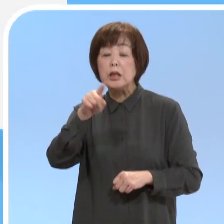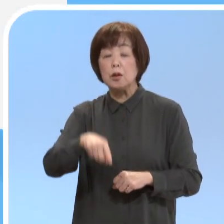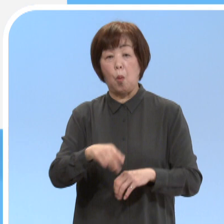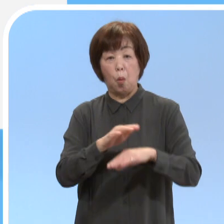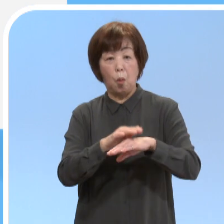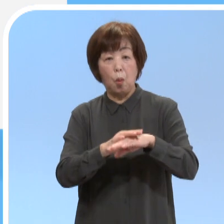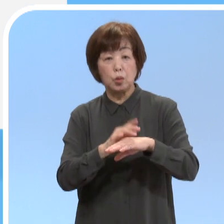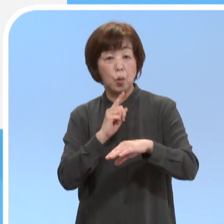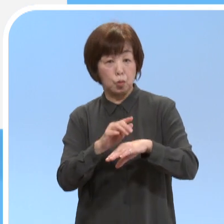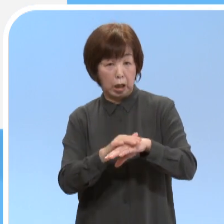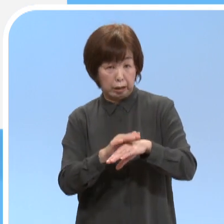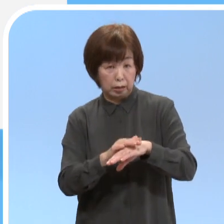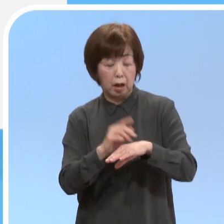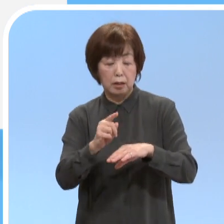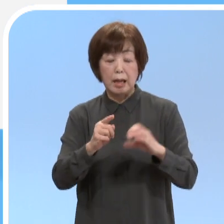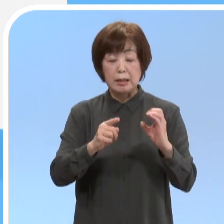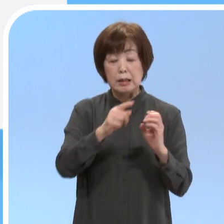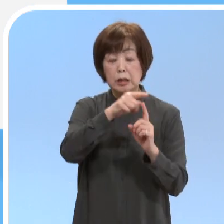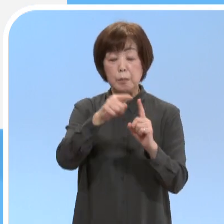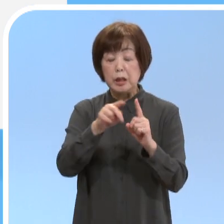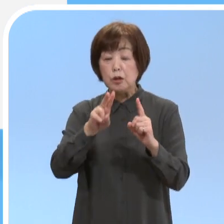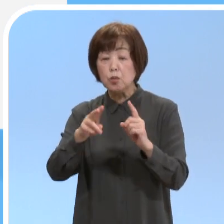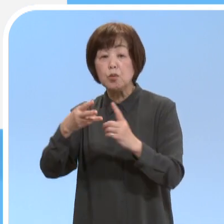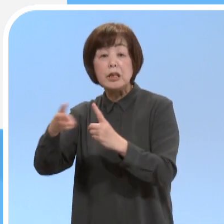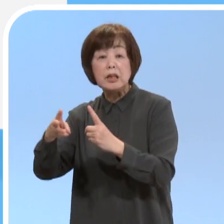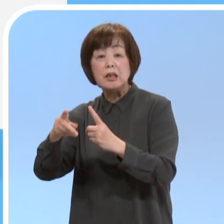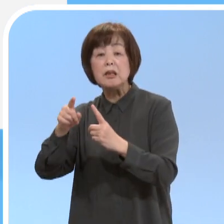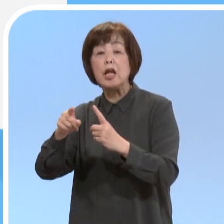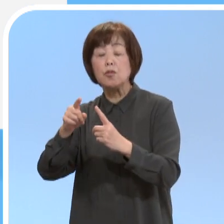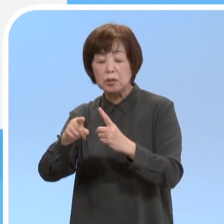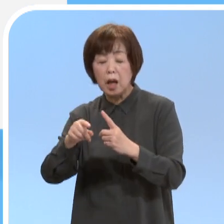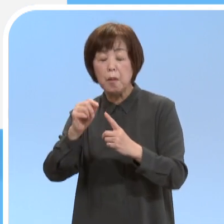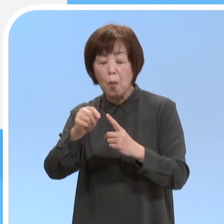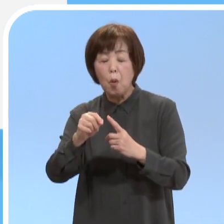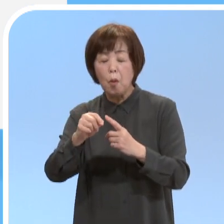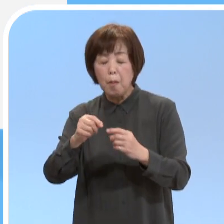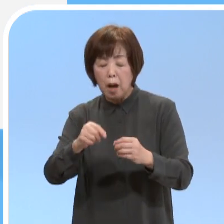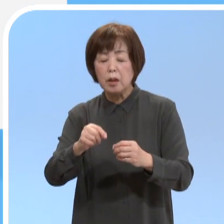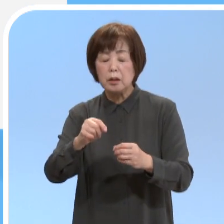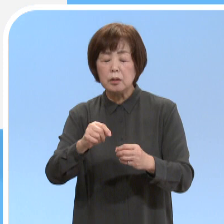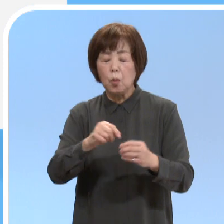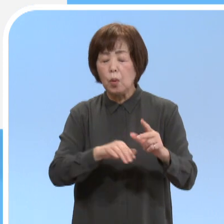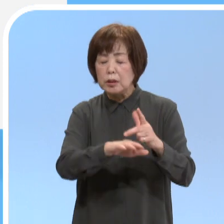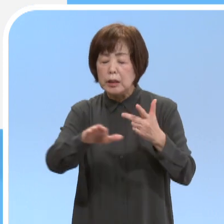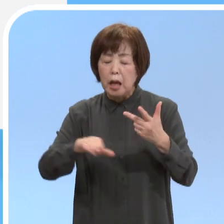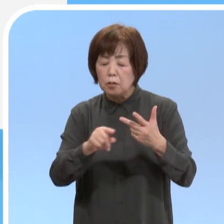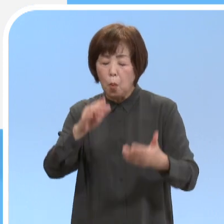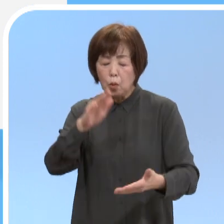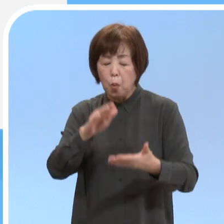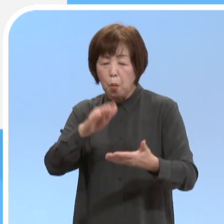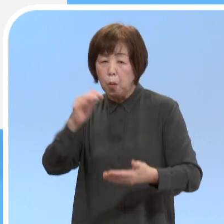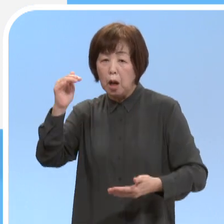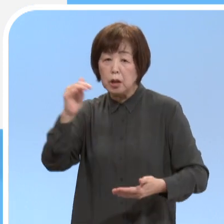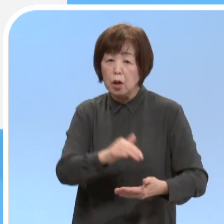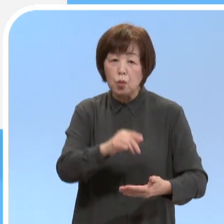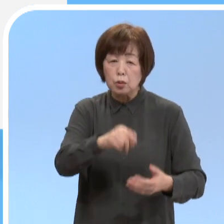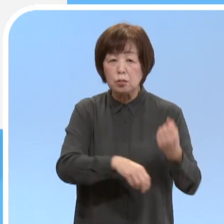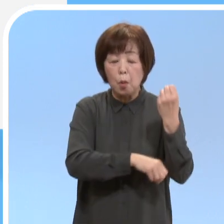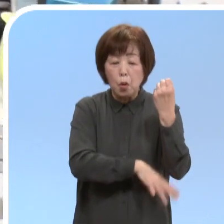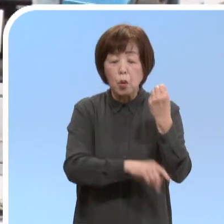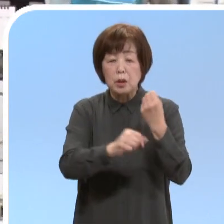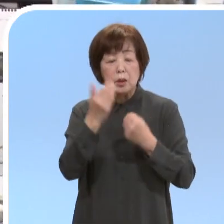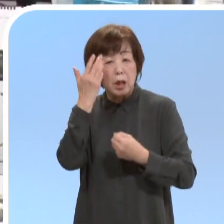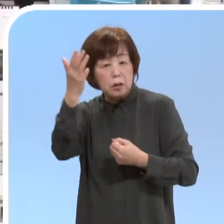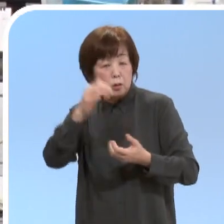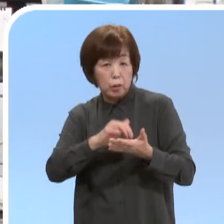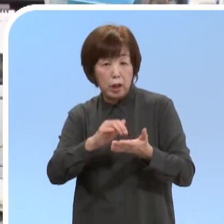デリー法はいCPUって言って単位努力量あたりの魚覚量の減少傾向から資源量する方法です